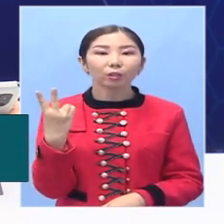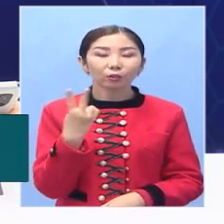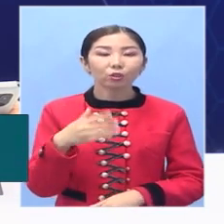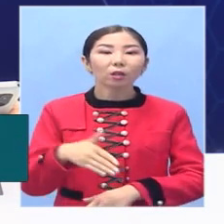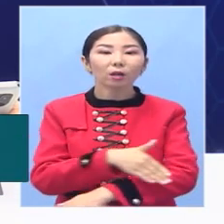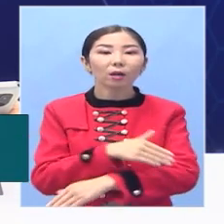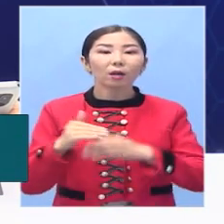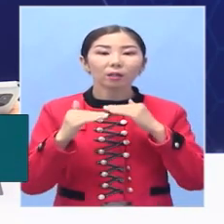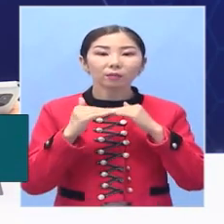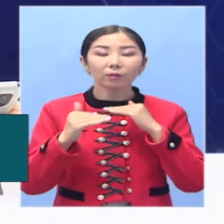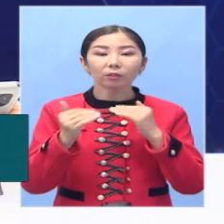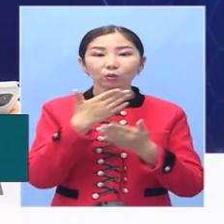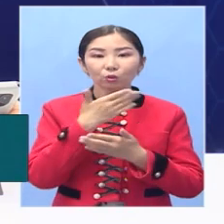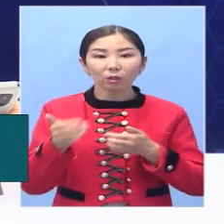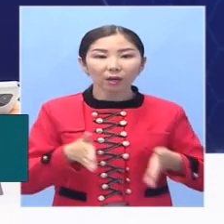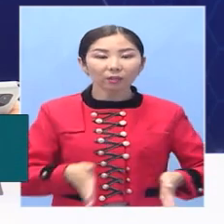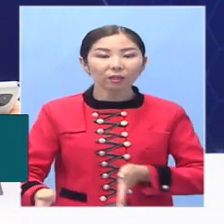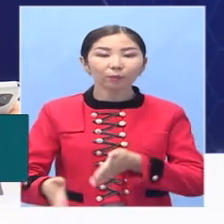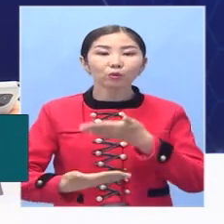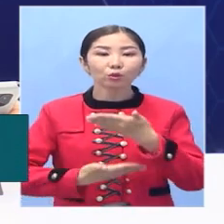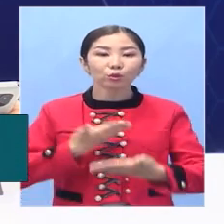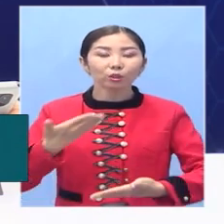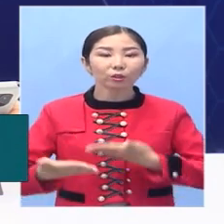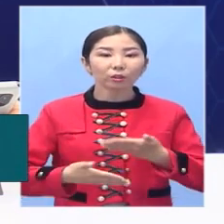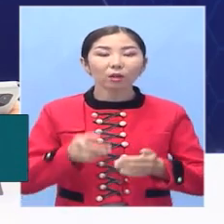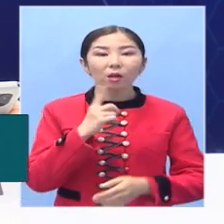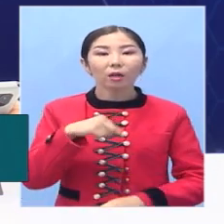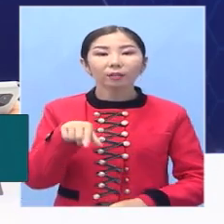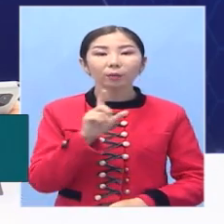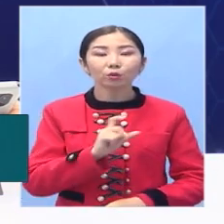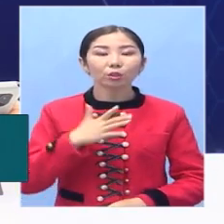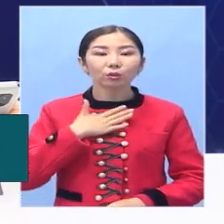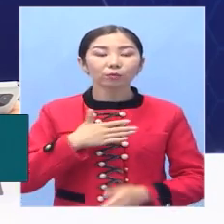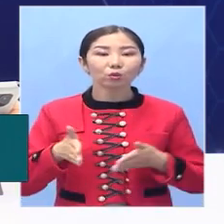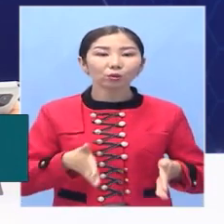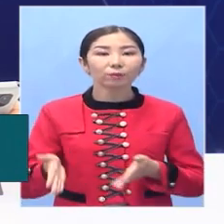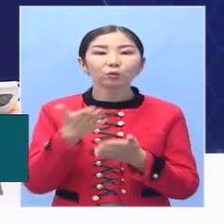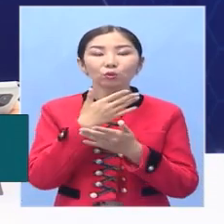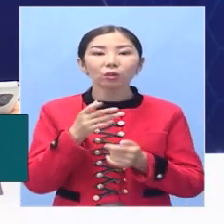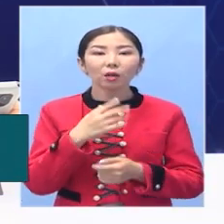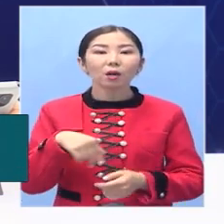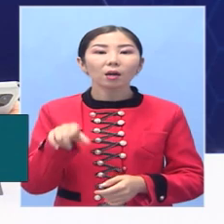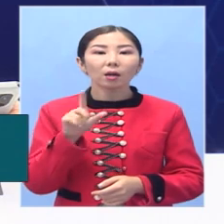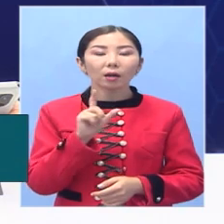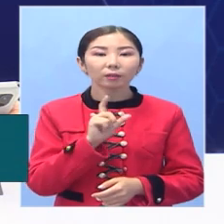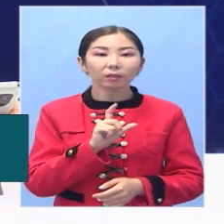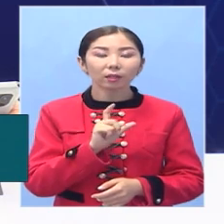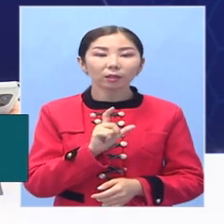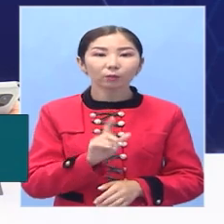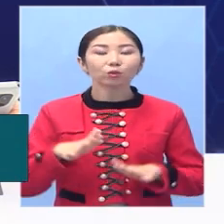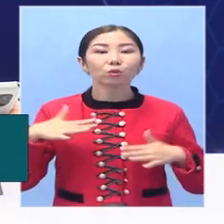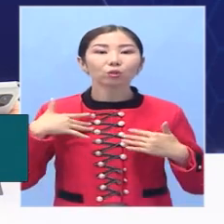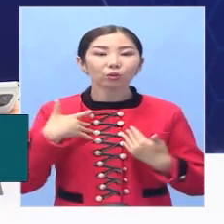салынған жоқ. Адам жүретін жол жоқ, машиналар қатты жүреді. Адамдарды қағып кетіп жатыр, жол көлік оқиғалар болады